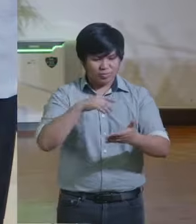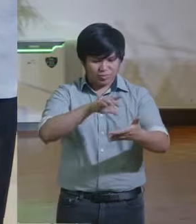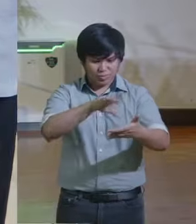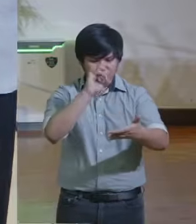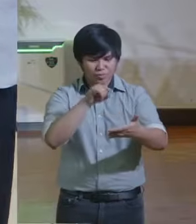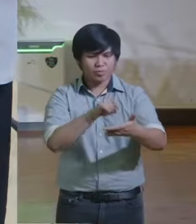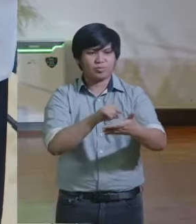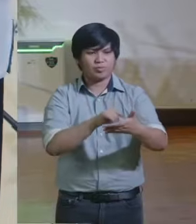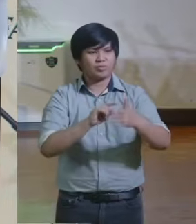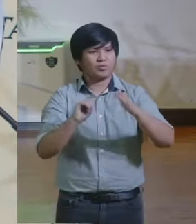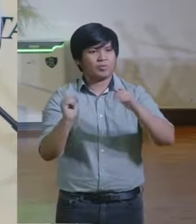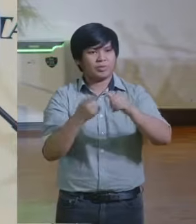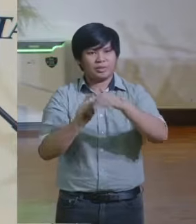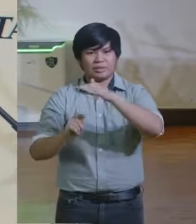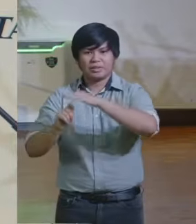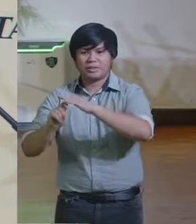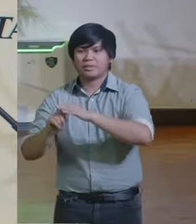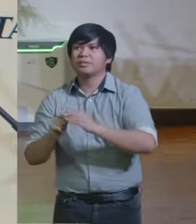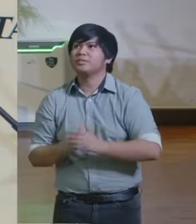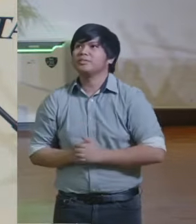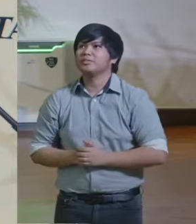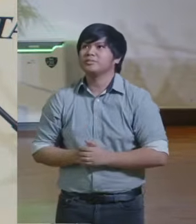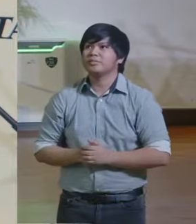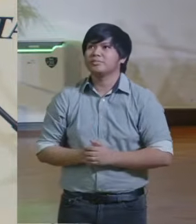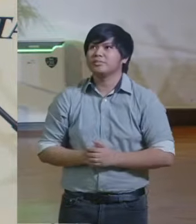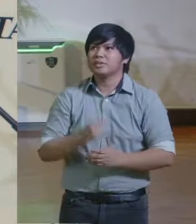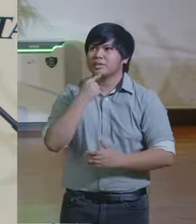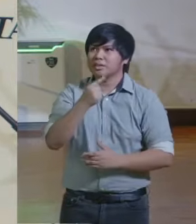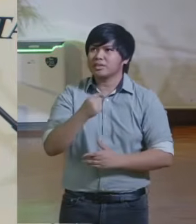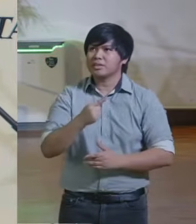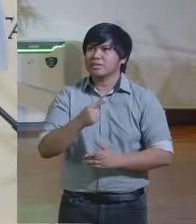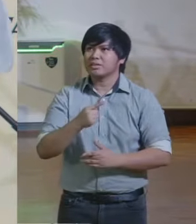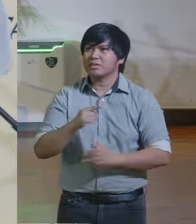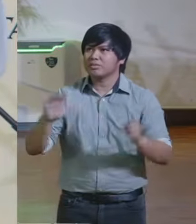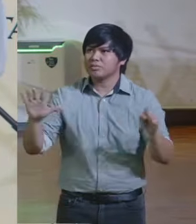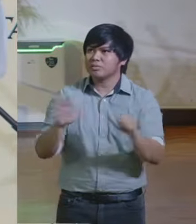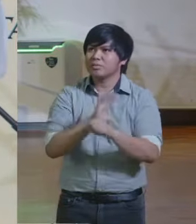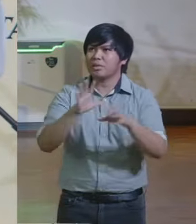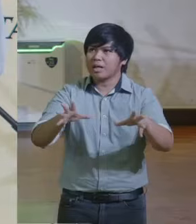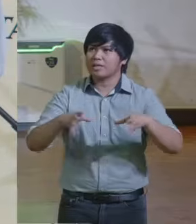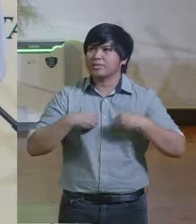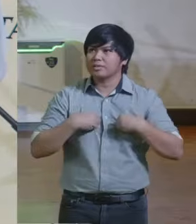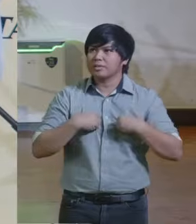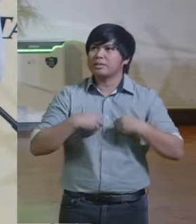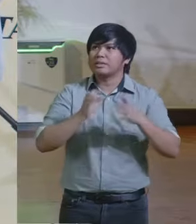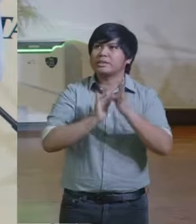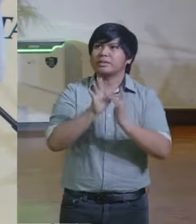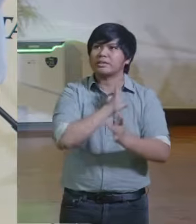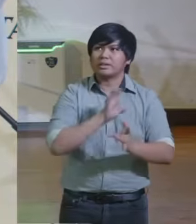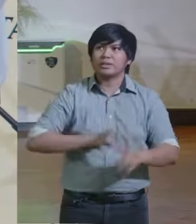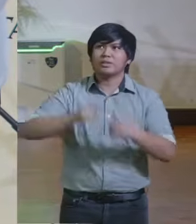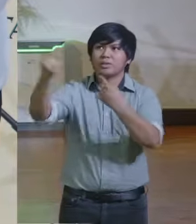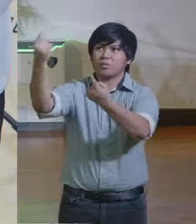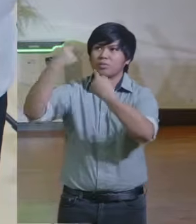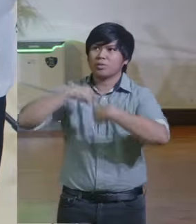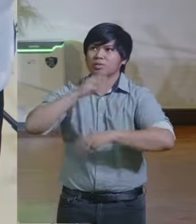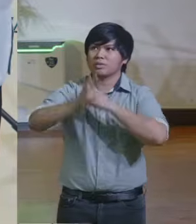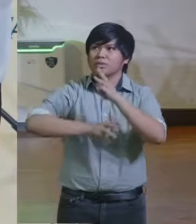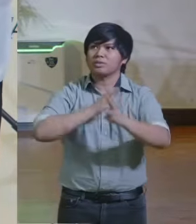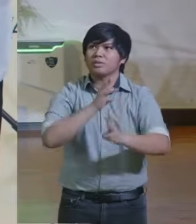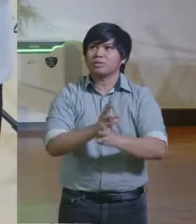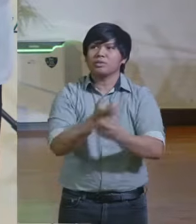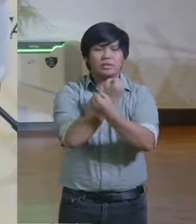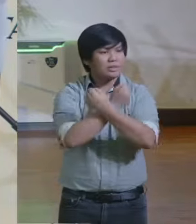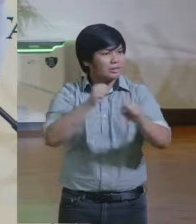ito. "The saying is trustworthy and deserving of full acceptance, that Christ Jesus came into the world